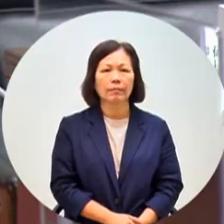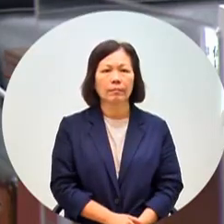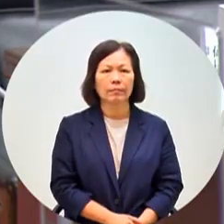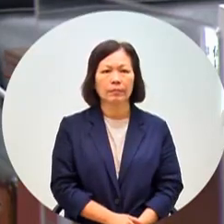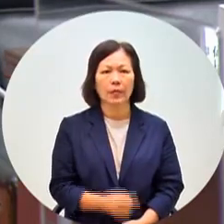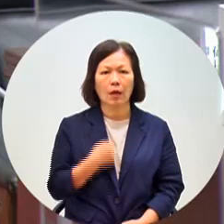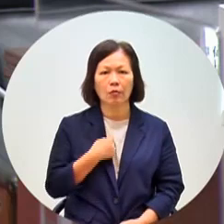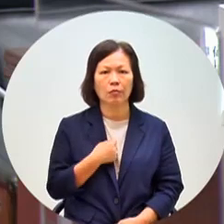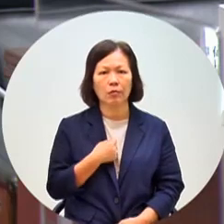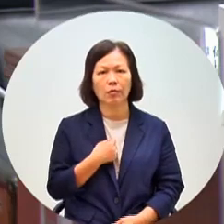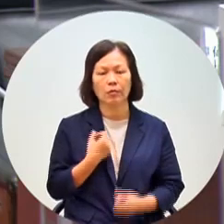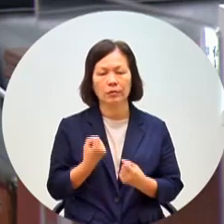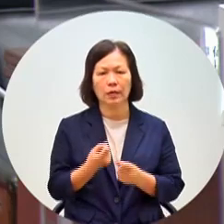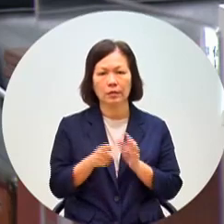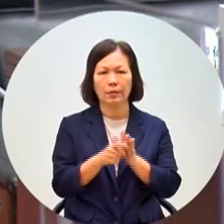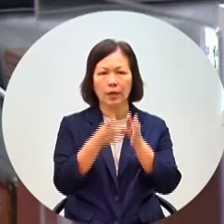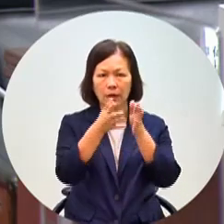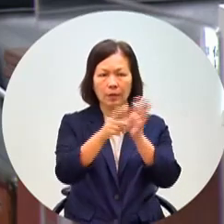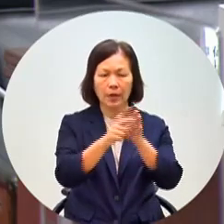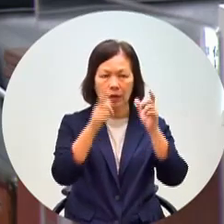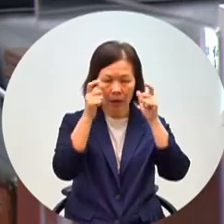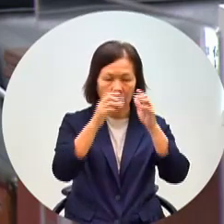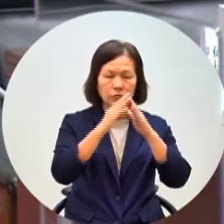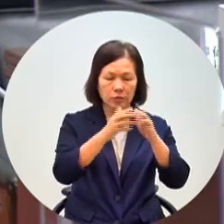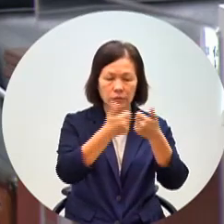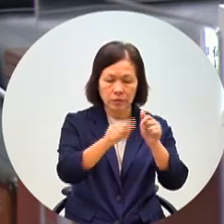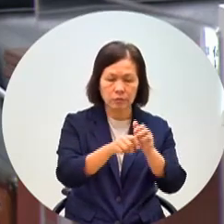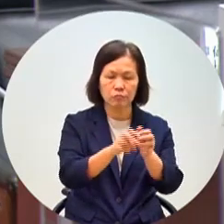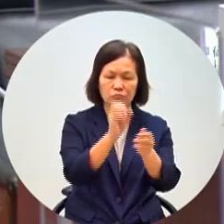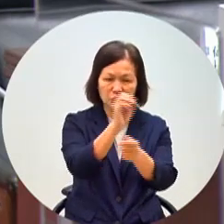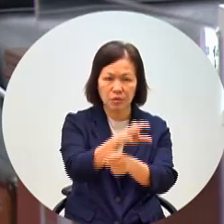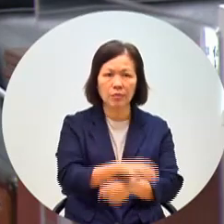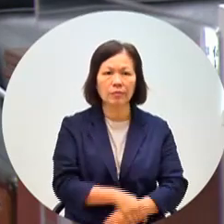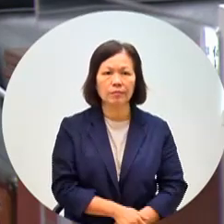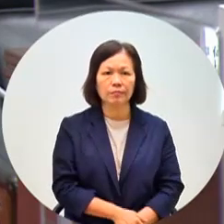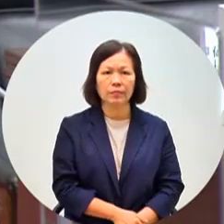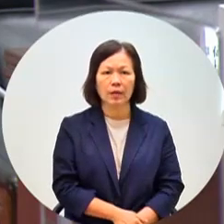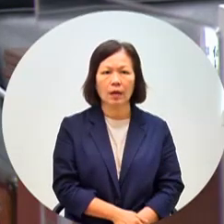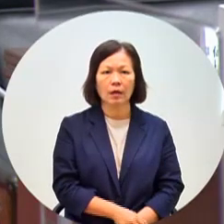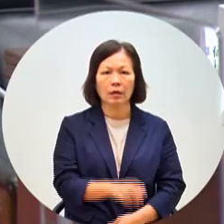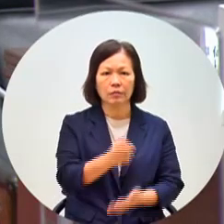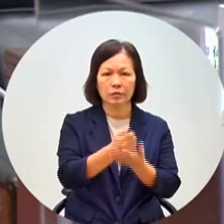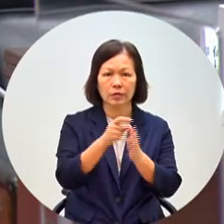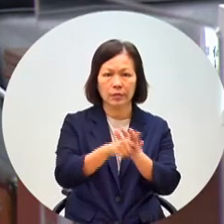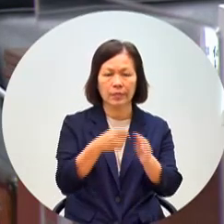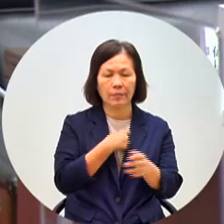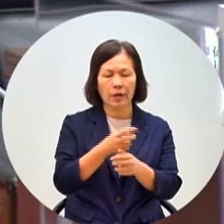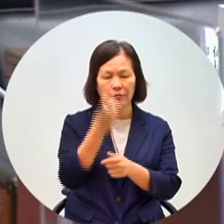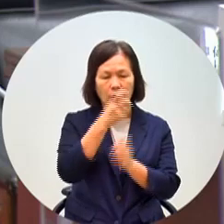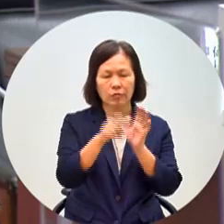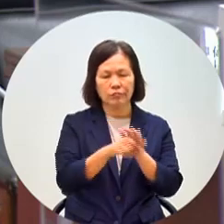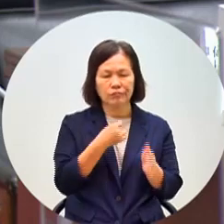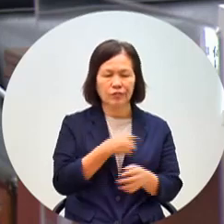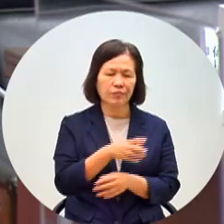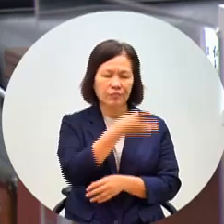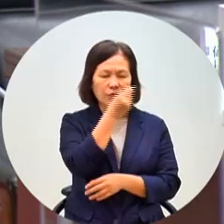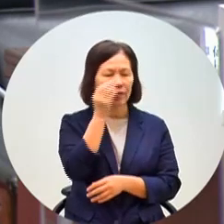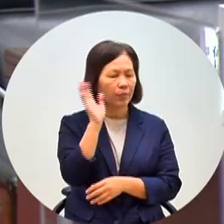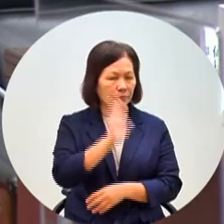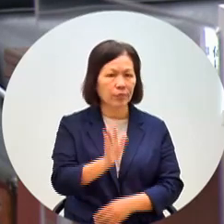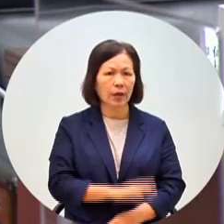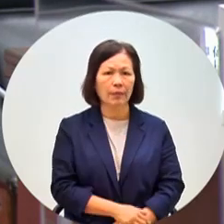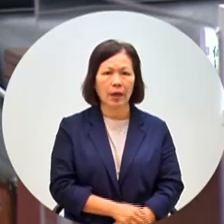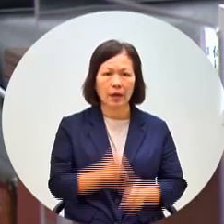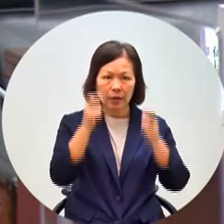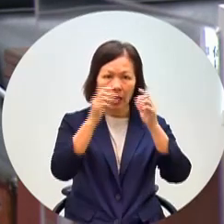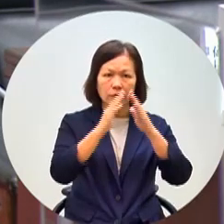本席要在这边跟高雄市议会说，管理不要再这么松散。高雄市